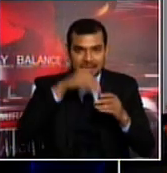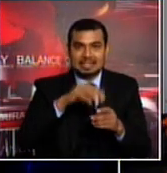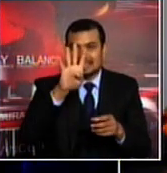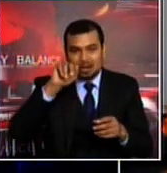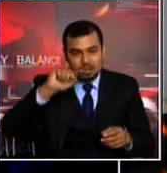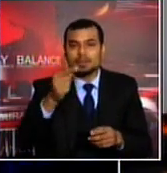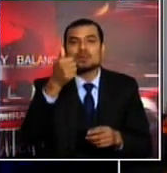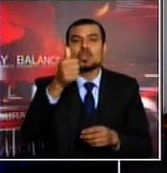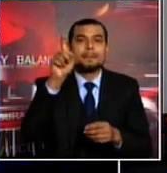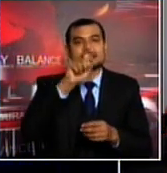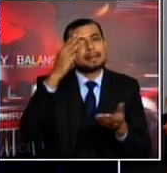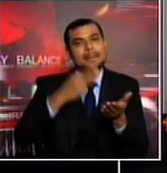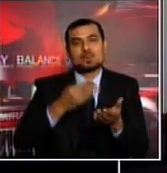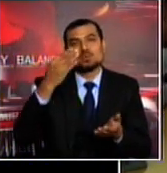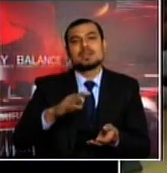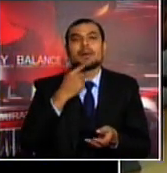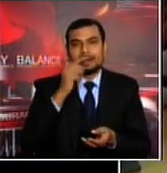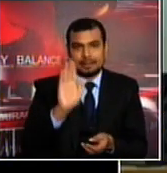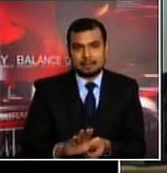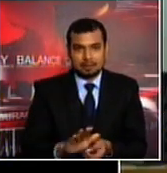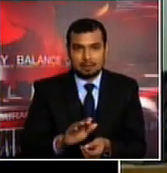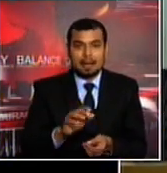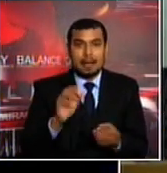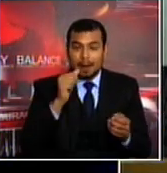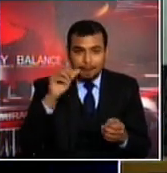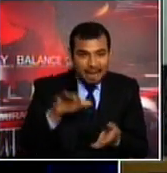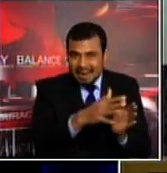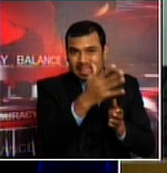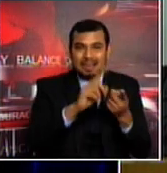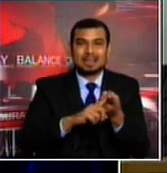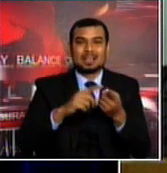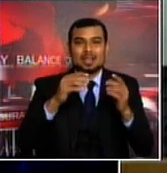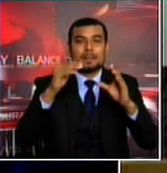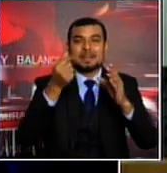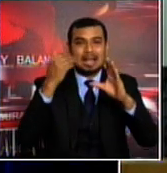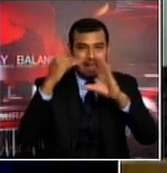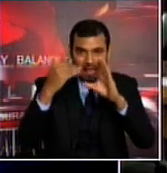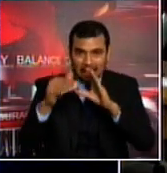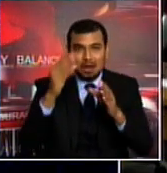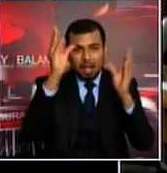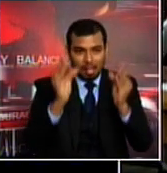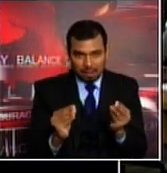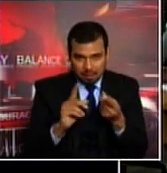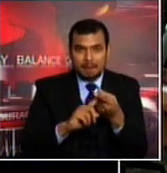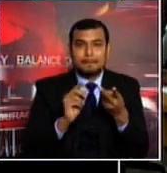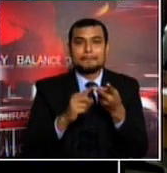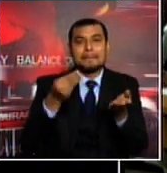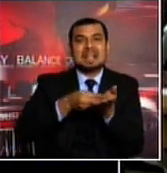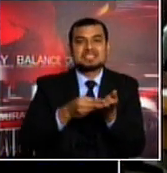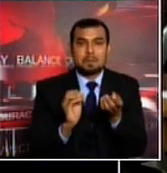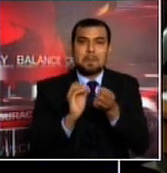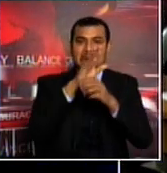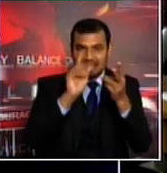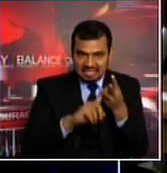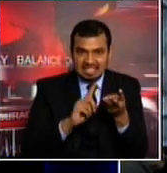4.6% मात्रै हुने प्रक्षेपण गरेको छ। बाढी, रेमिट्यान्सको घट्दो दर, बढ्दो ब्याज दर र